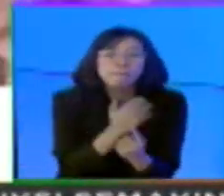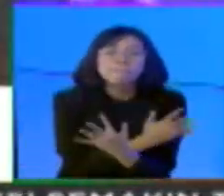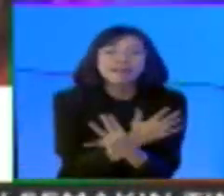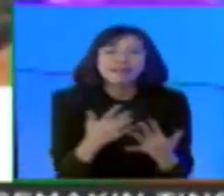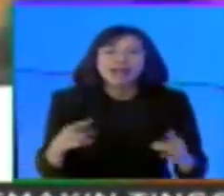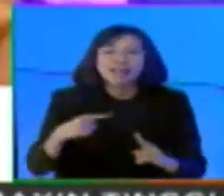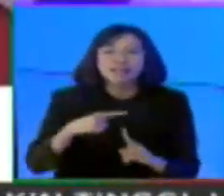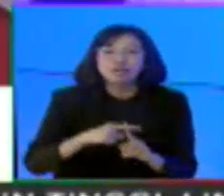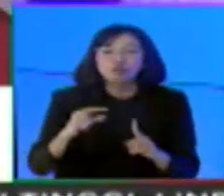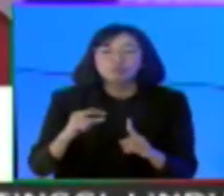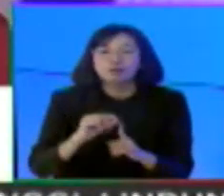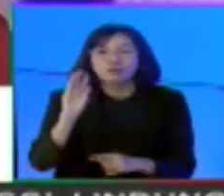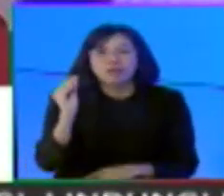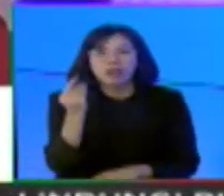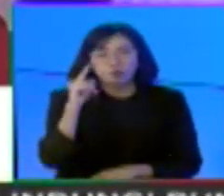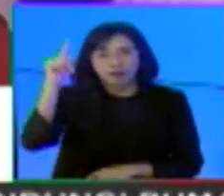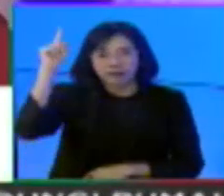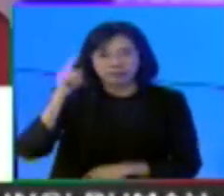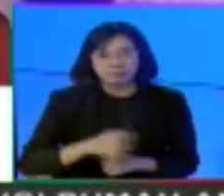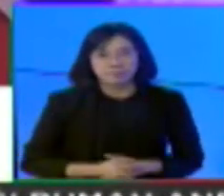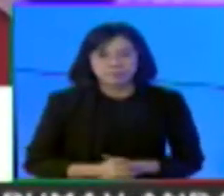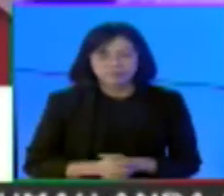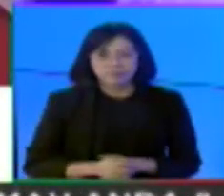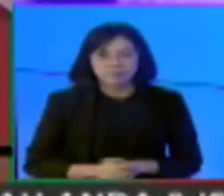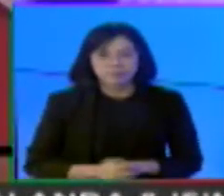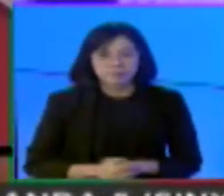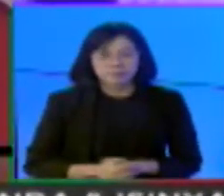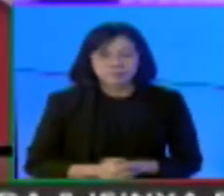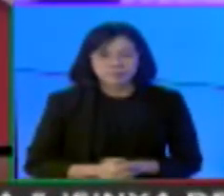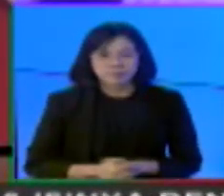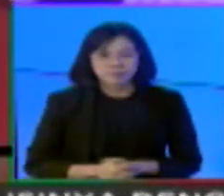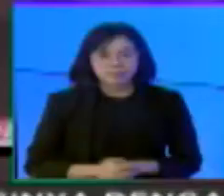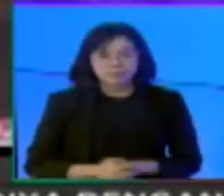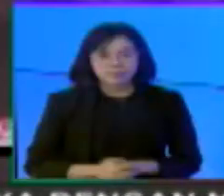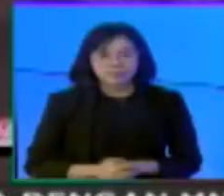masyarakat di kawasan utara Jakarta ini. Tim Liputan iNews melaporkan.